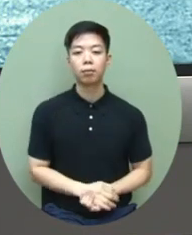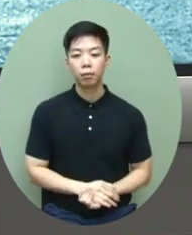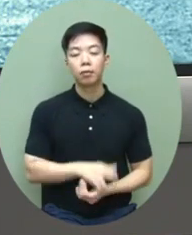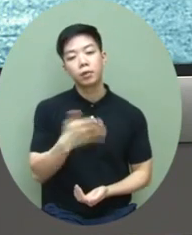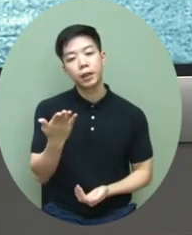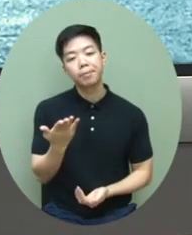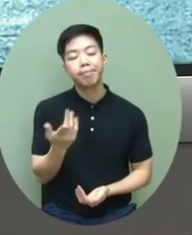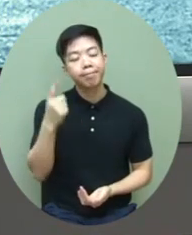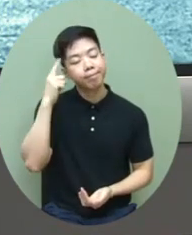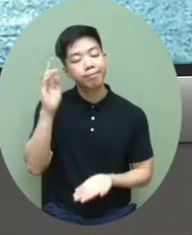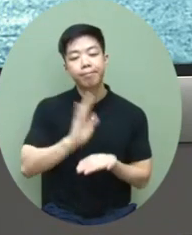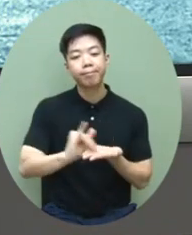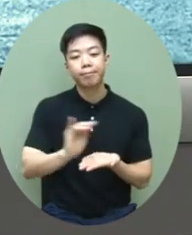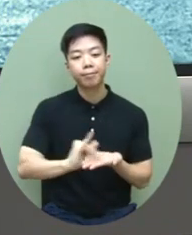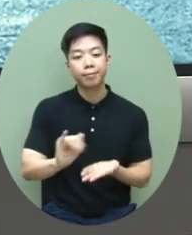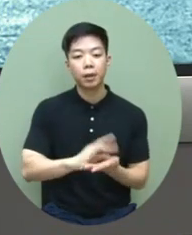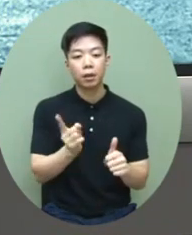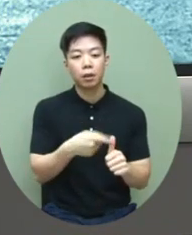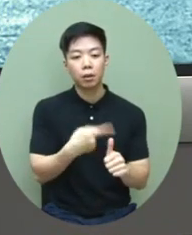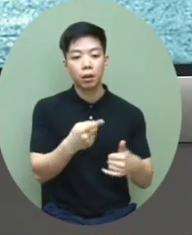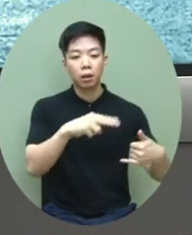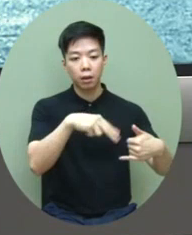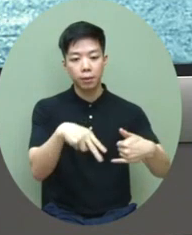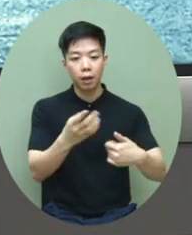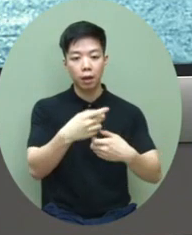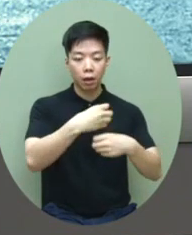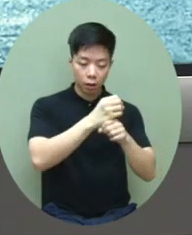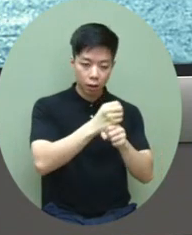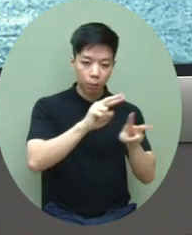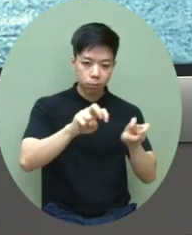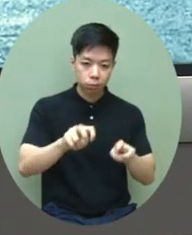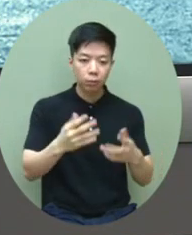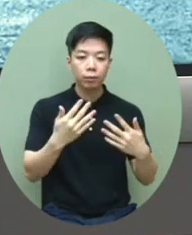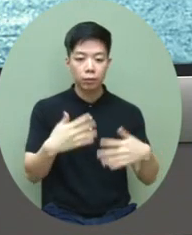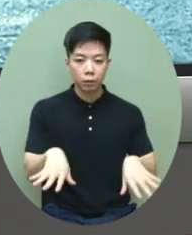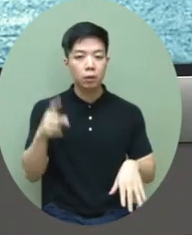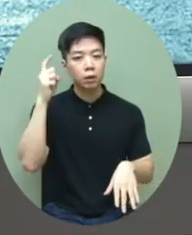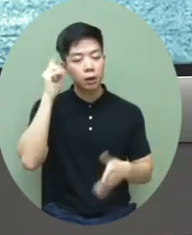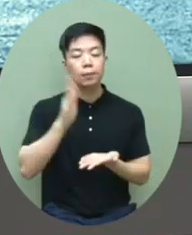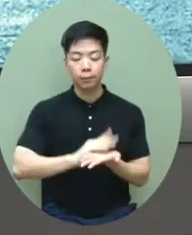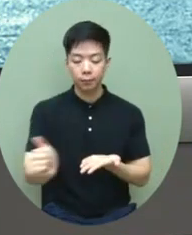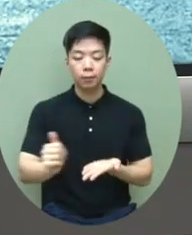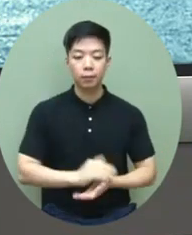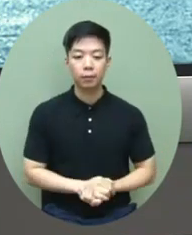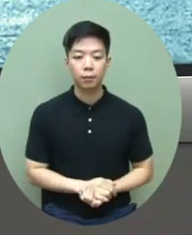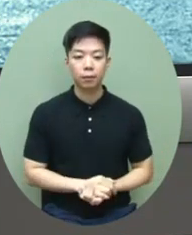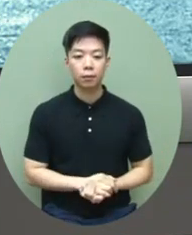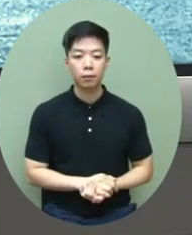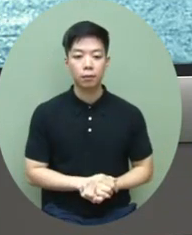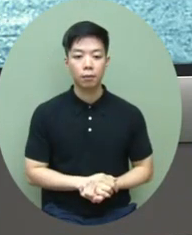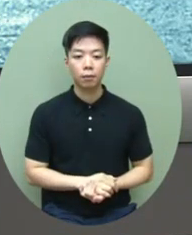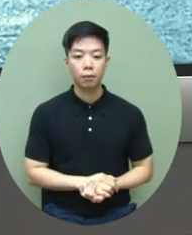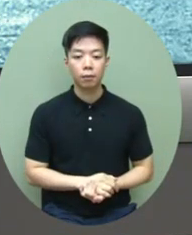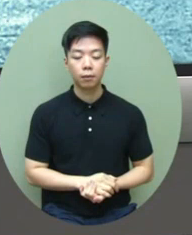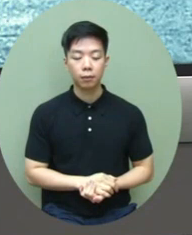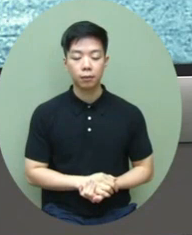定係要做一個檢查，做一個研究啦，即係先至可以決定到佢死因係咩咯嚇。咁